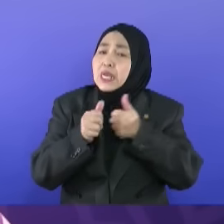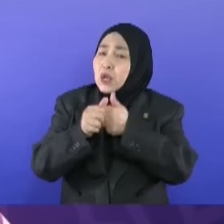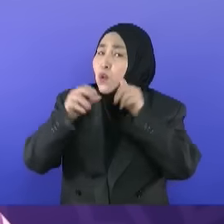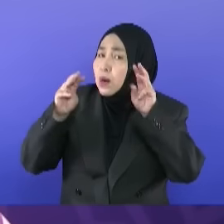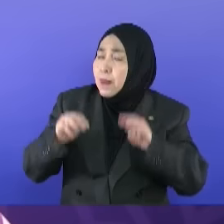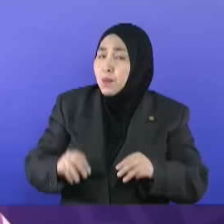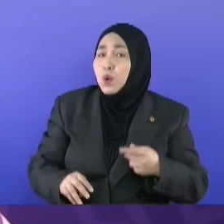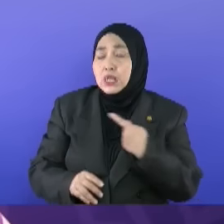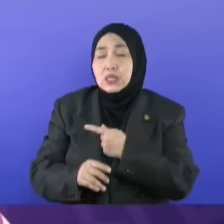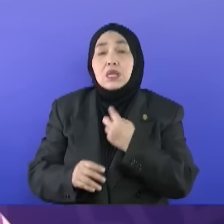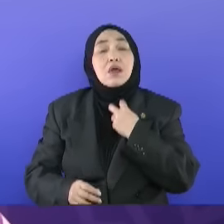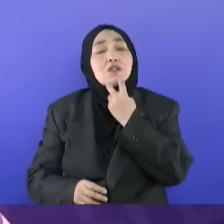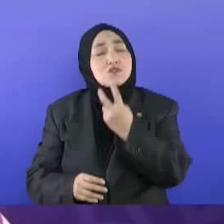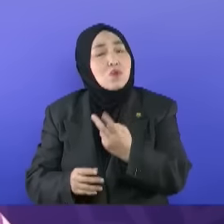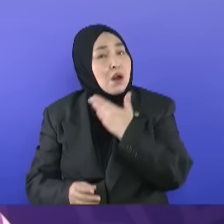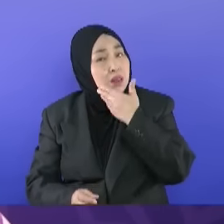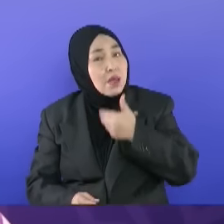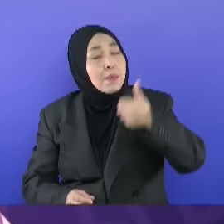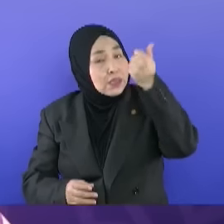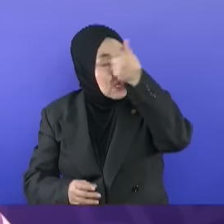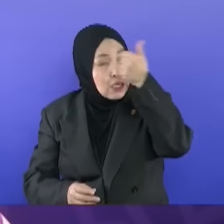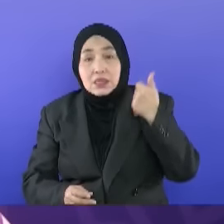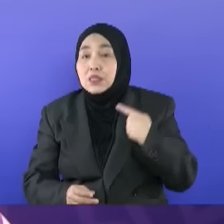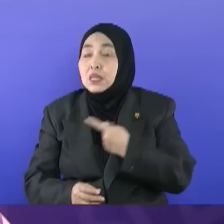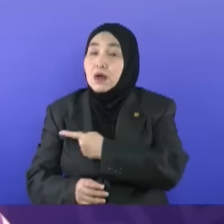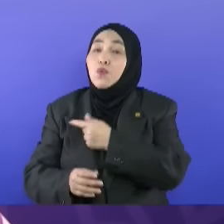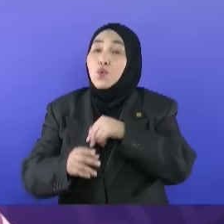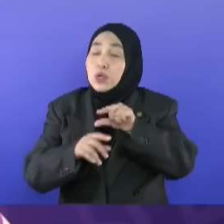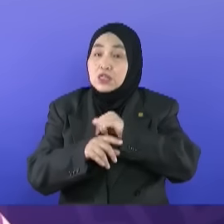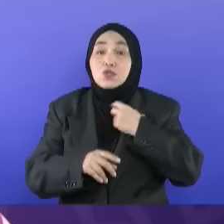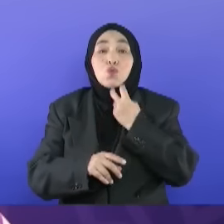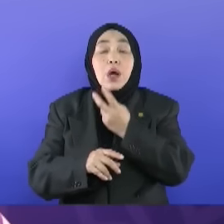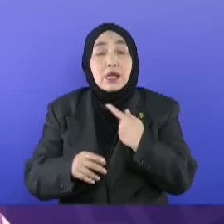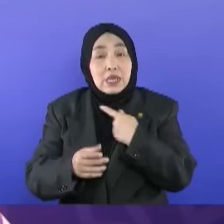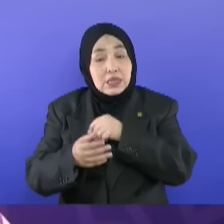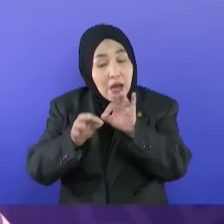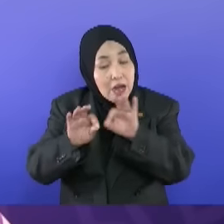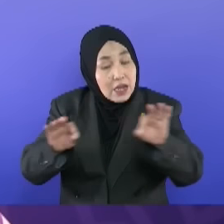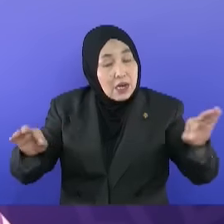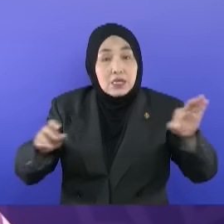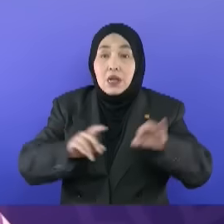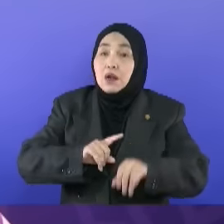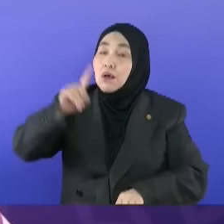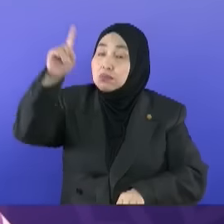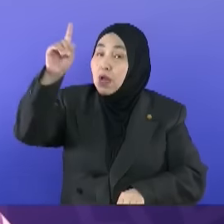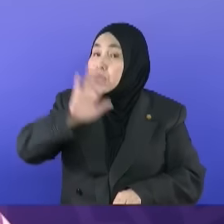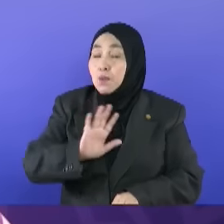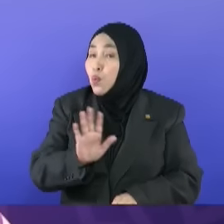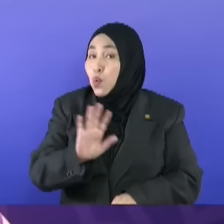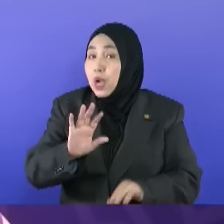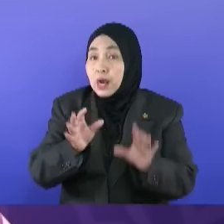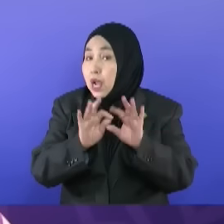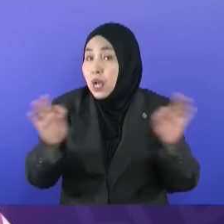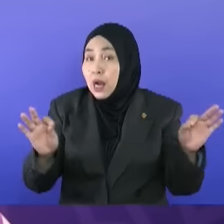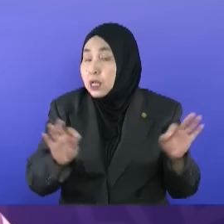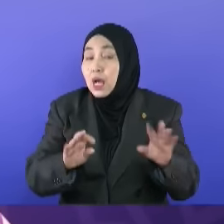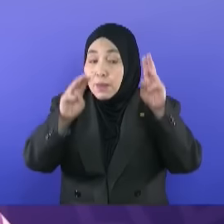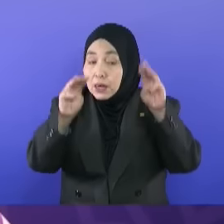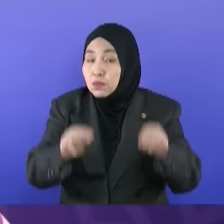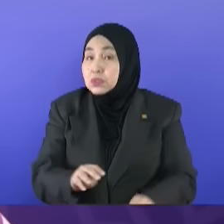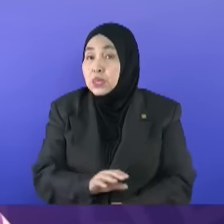kita dengan suara yang paling baik. Kerana kita gunakan suara kita untuk membaca ayat-ayat Allah. Ini bukan ayat-ayat manusia, bukan